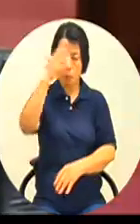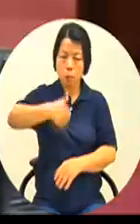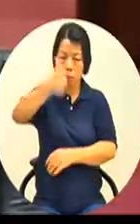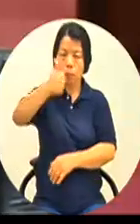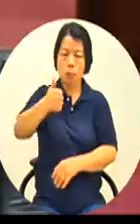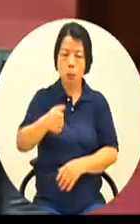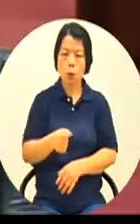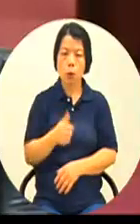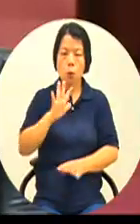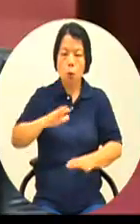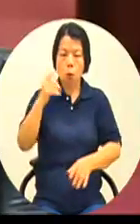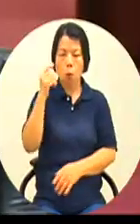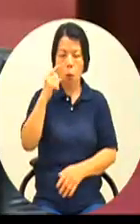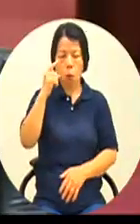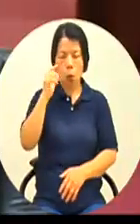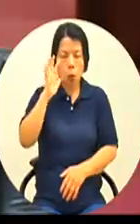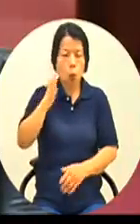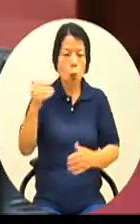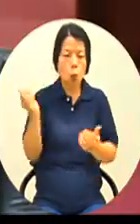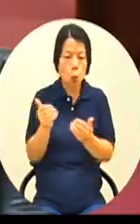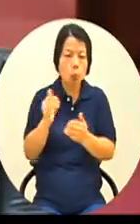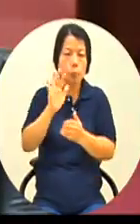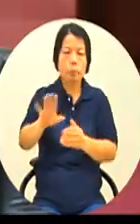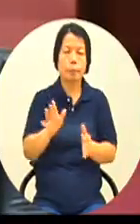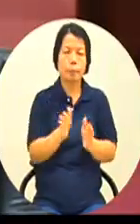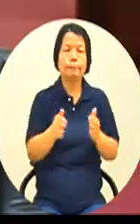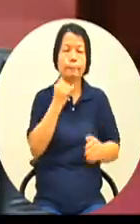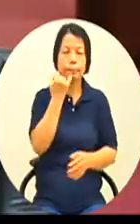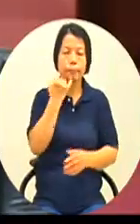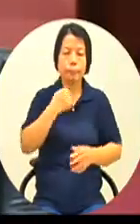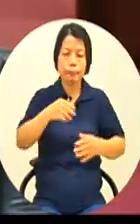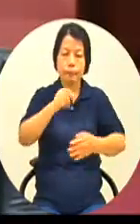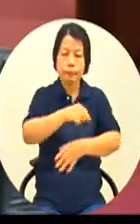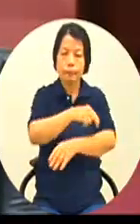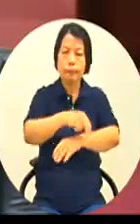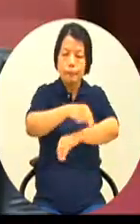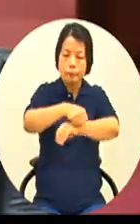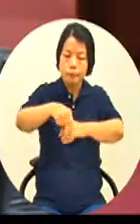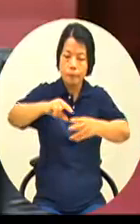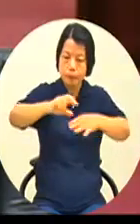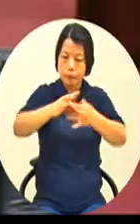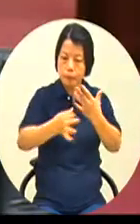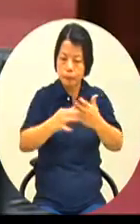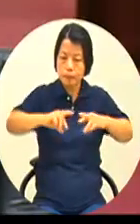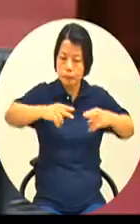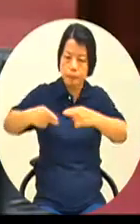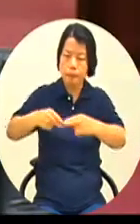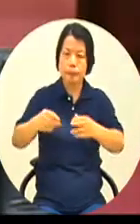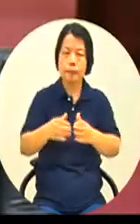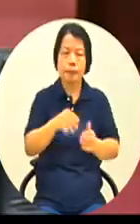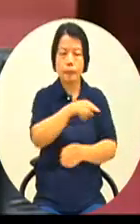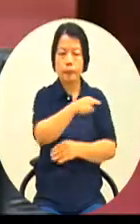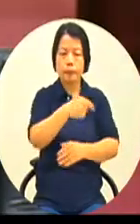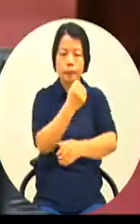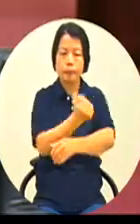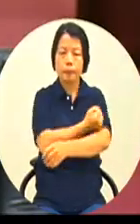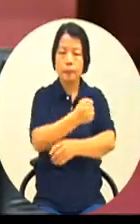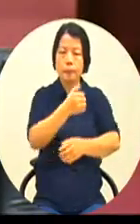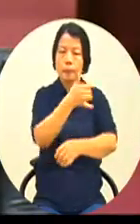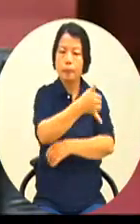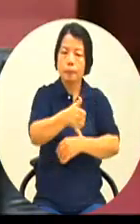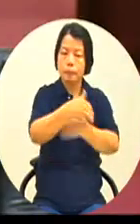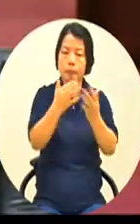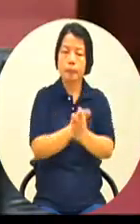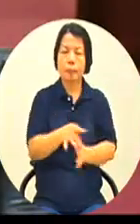过来协调来协商了嘞，修改重点了，对不对？来动这个案，对不对？哦，所以呢，啊，局长这方面的话，必须予以肯